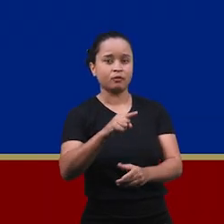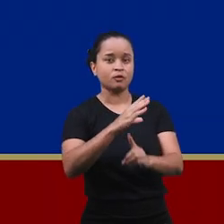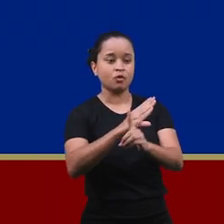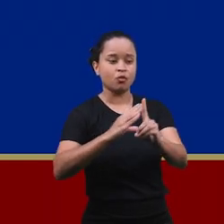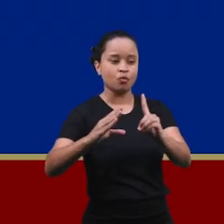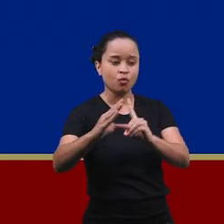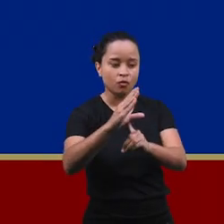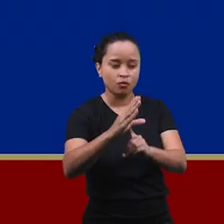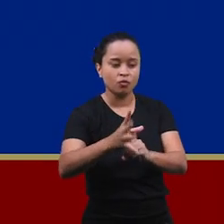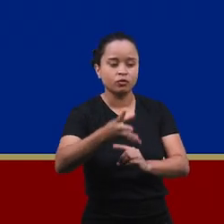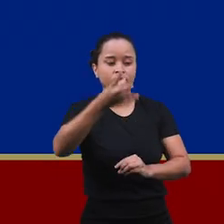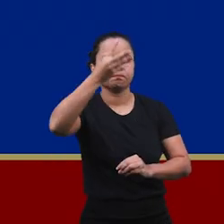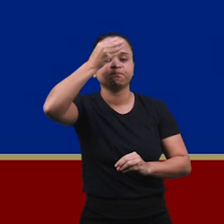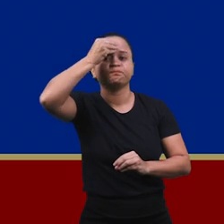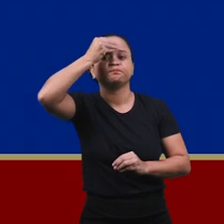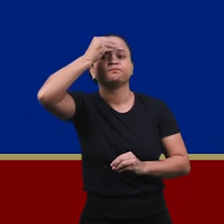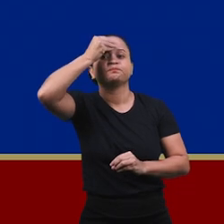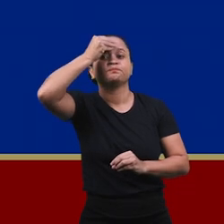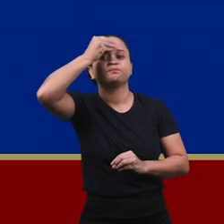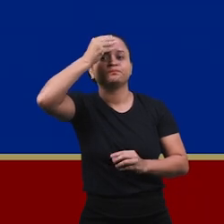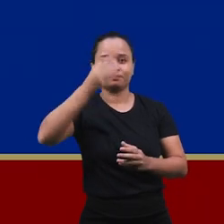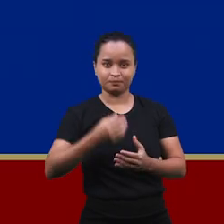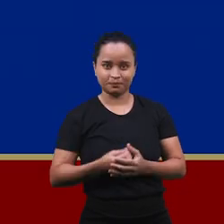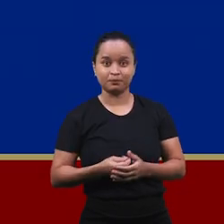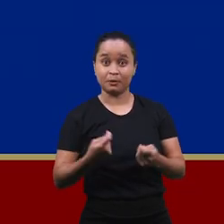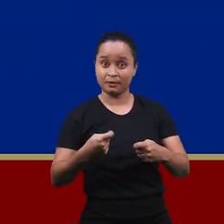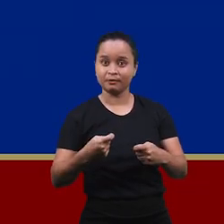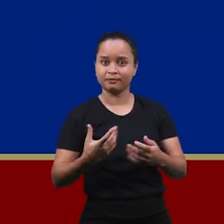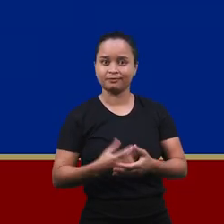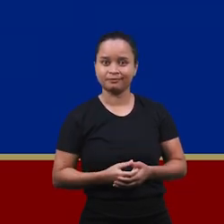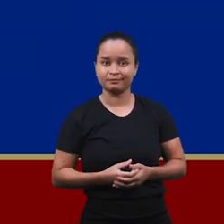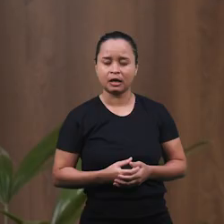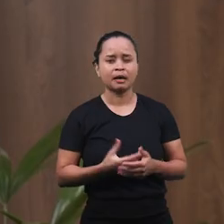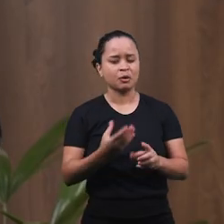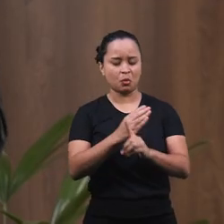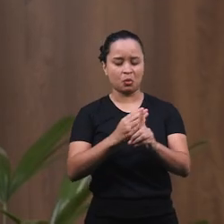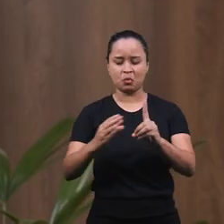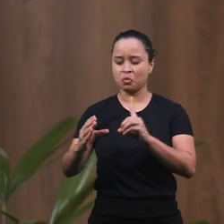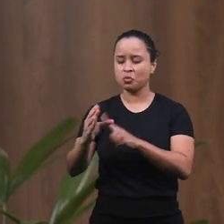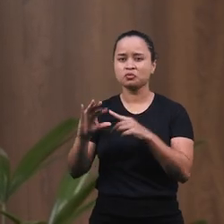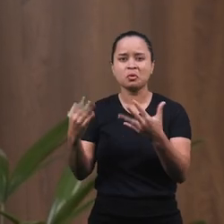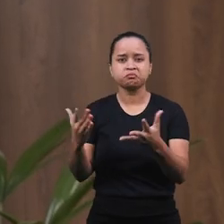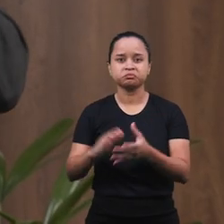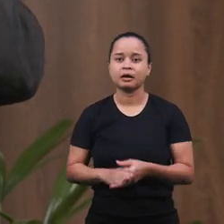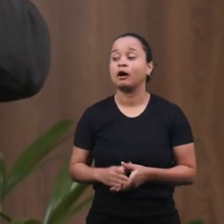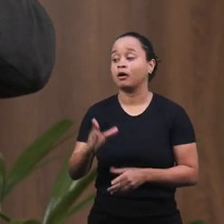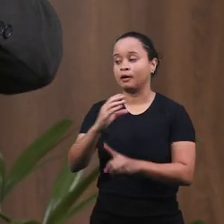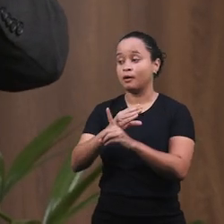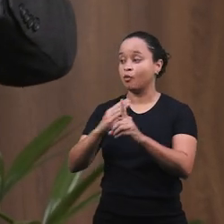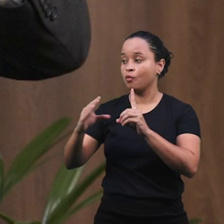allez garder ce culte. Quel culte? C'était le culte de la sortie d'un